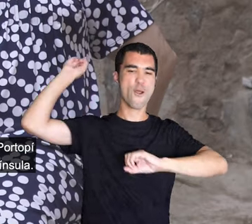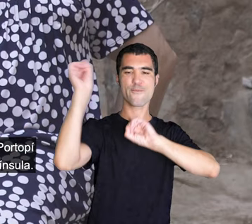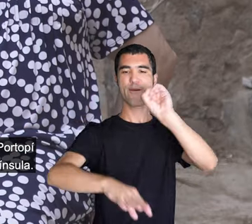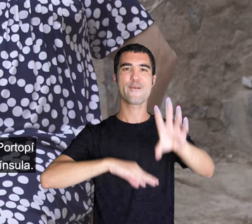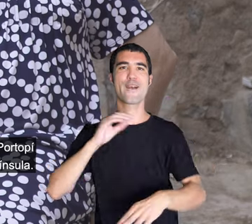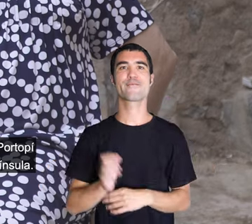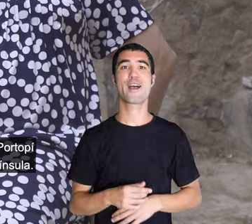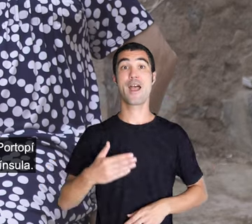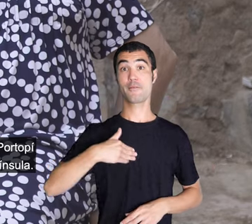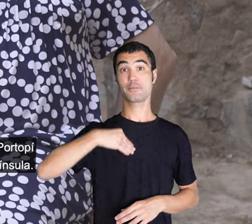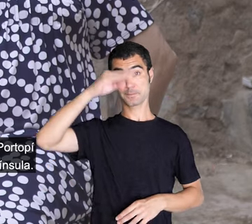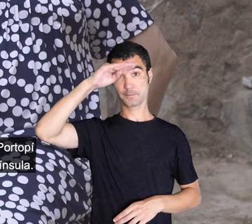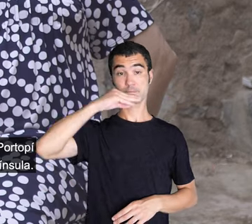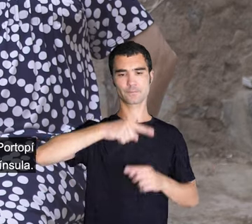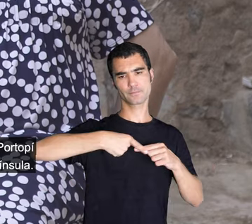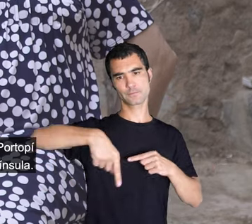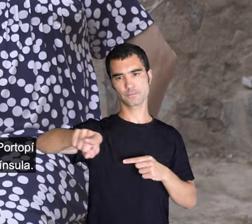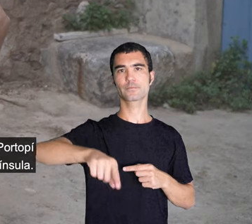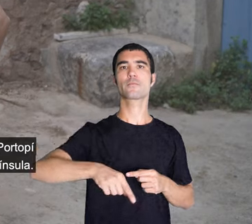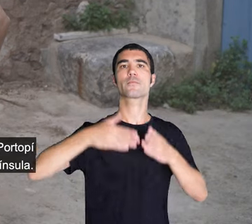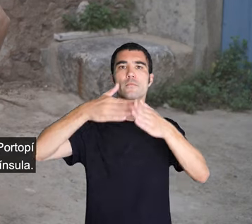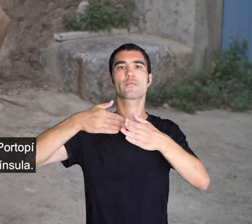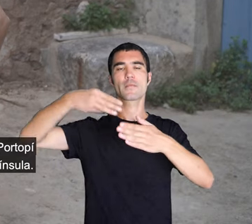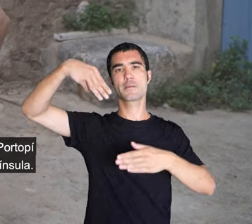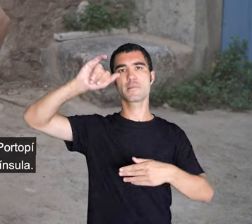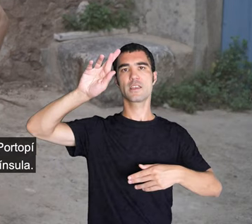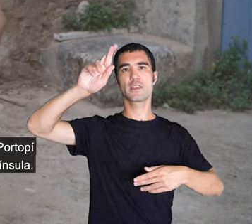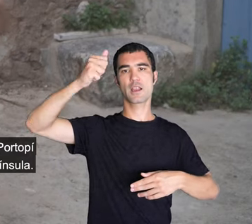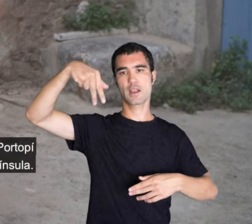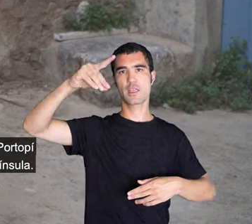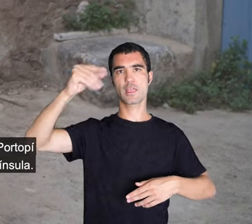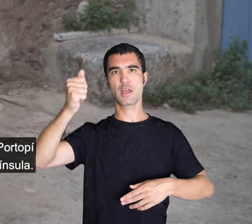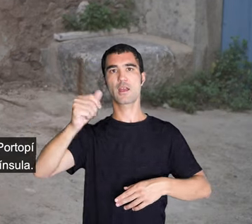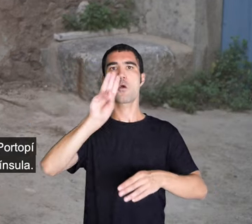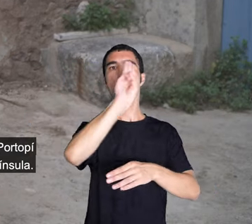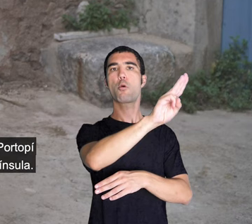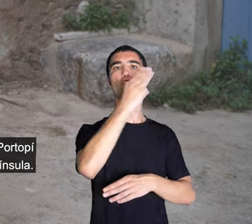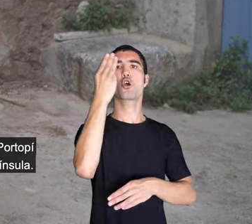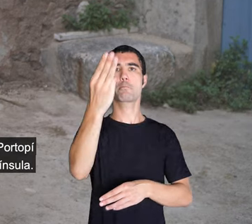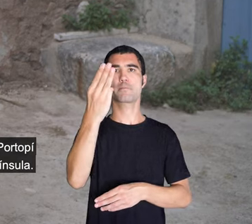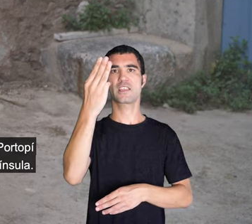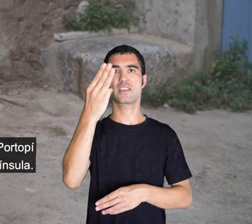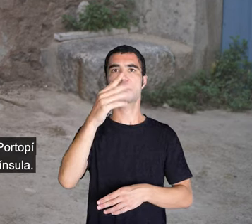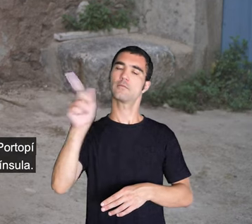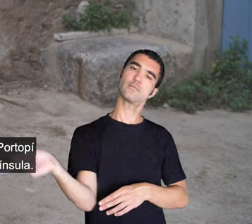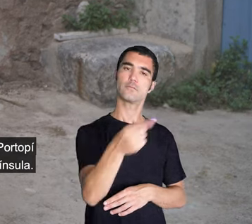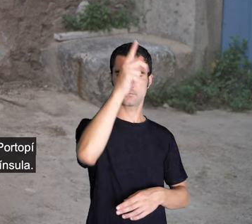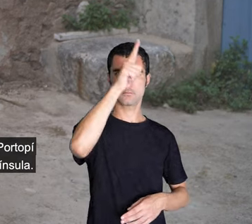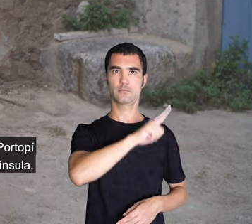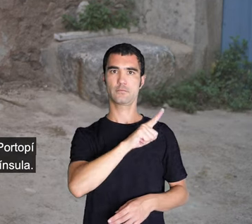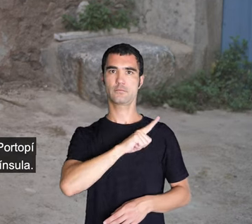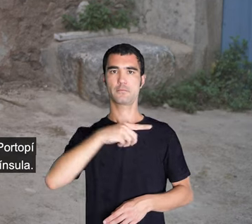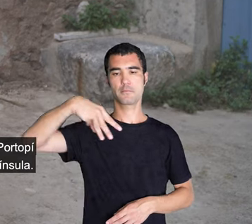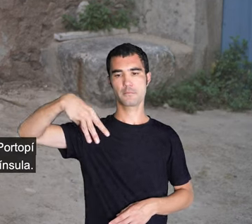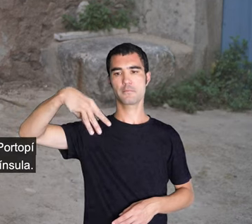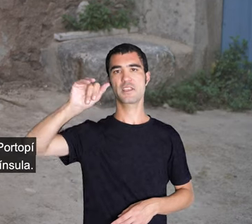pare va venir aquí, destinat amb el Miranda, va anar a Porto Pi, i el destinaran a Porto Pi, amb l